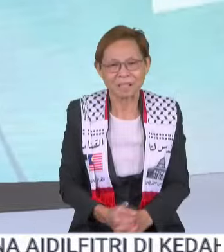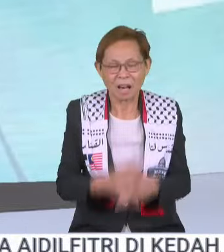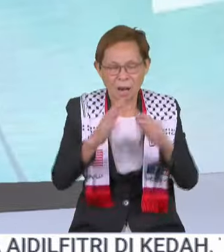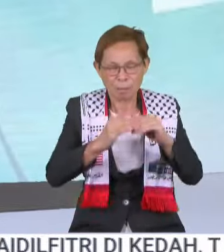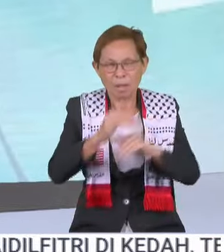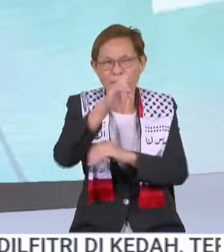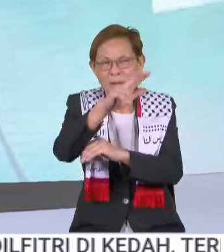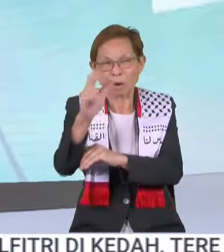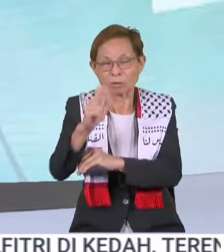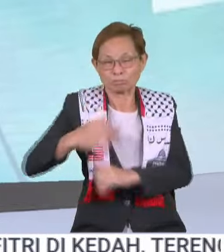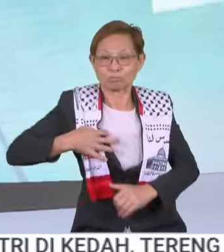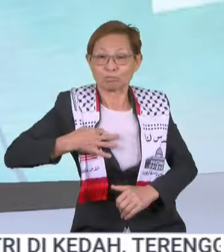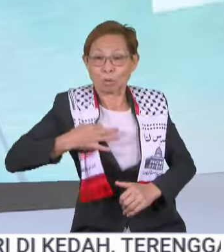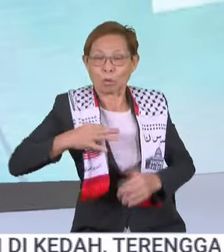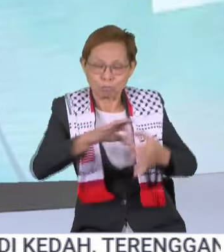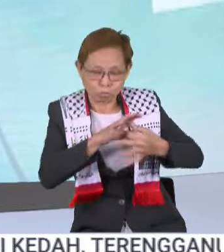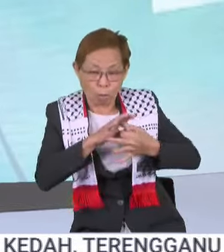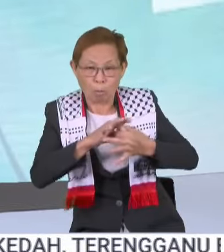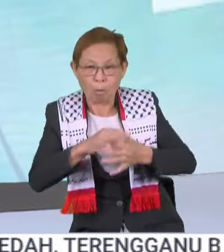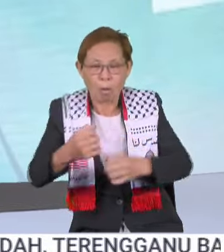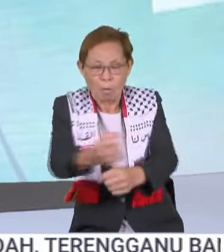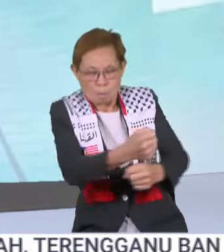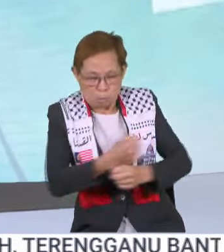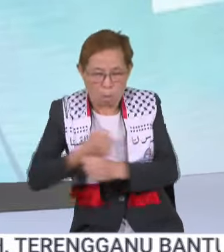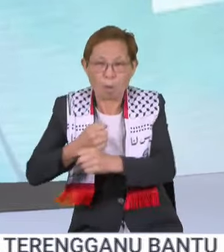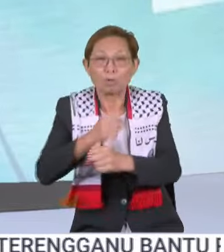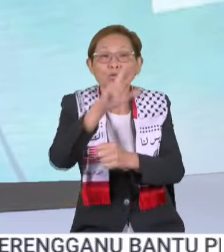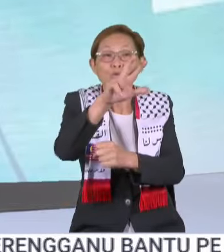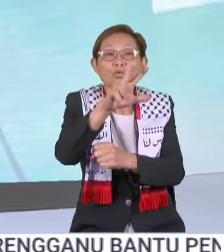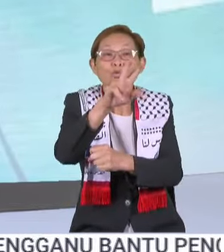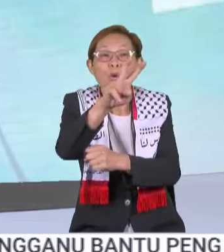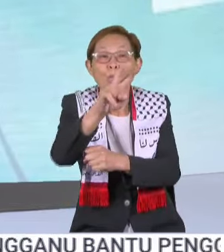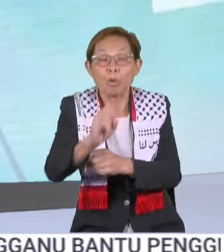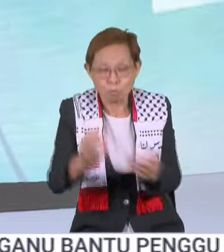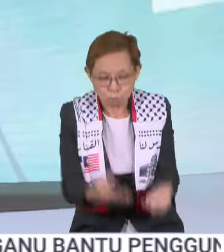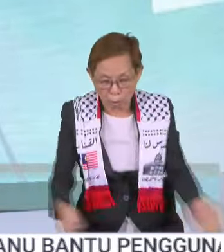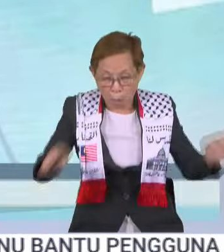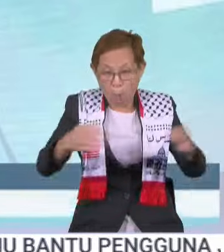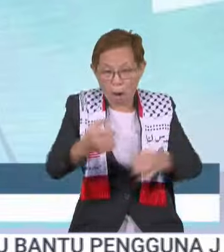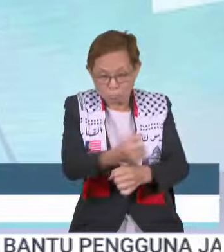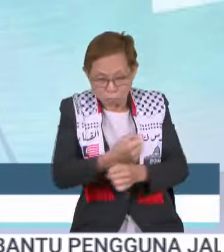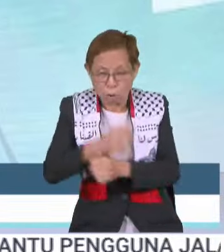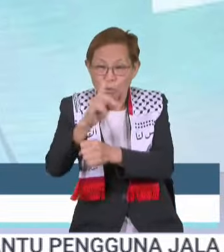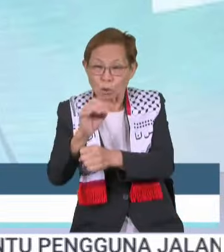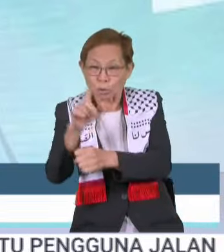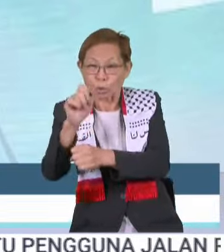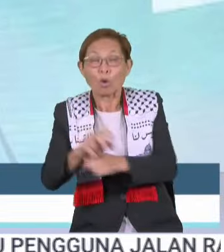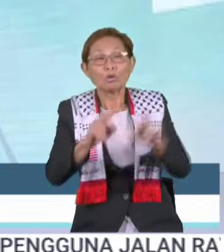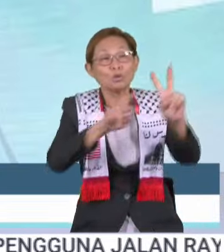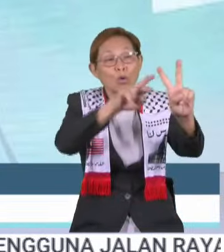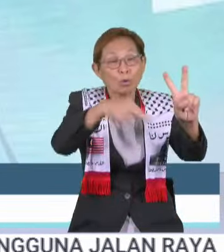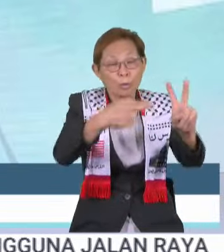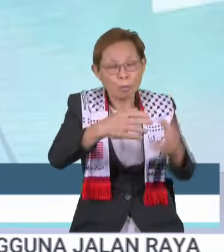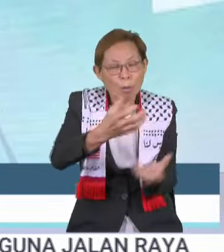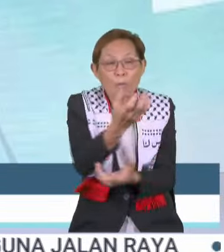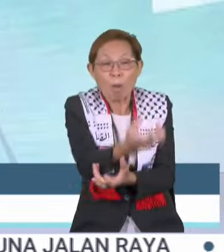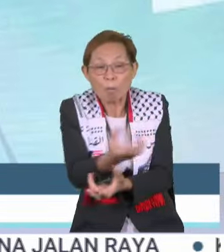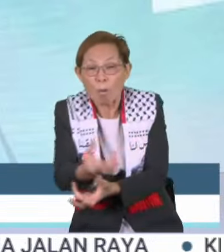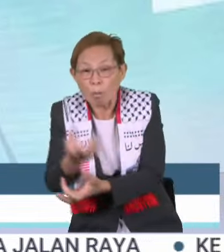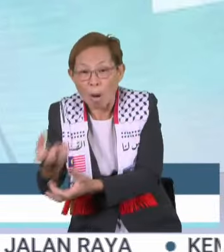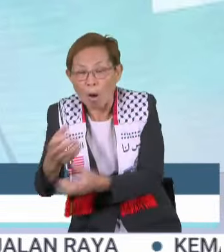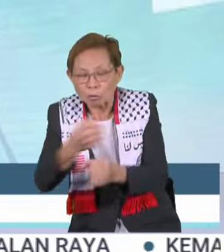Lebih 300 sukarelawan bergotong royong mengacau 20 kawah dodol. Mereka berjaya menghasilkan 2,000 bekas dodol menerusi program